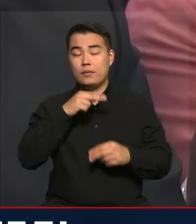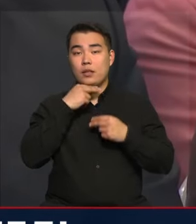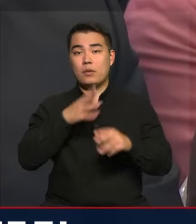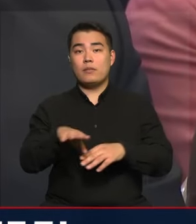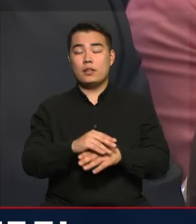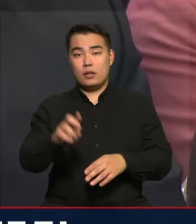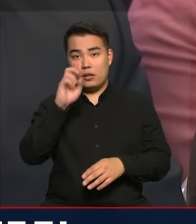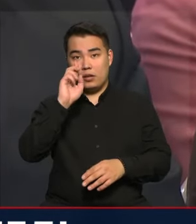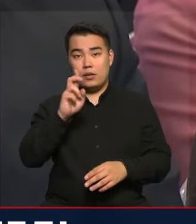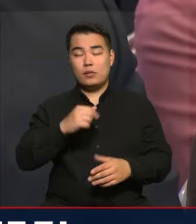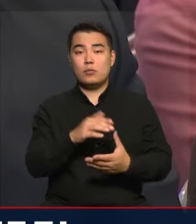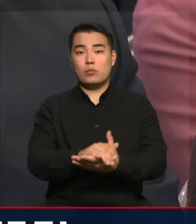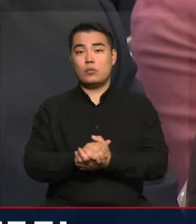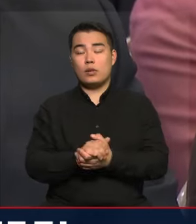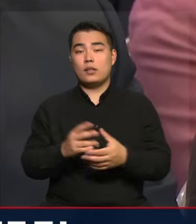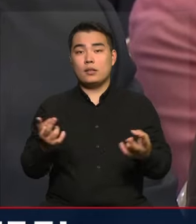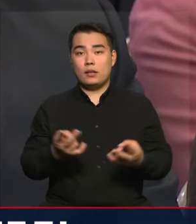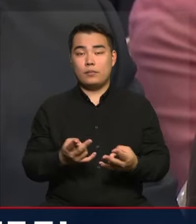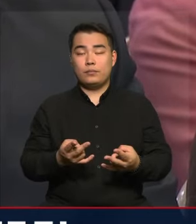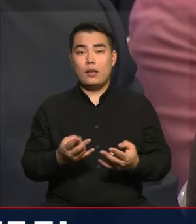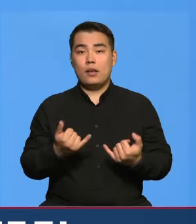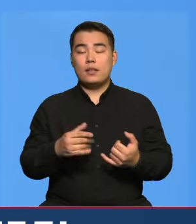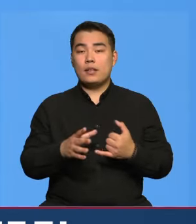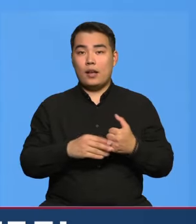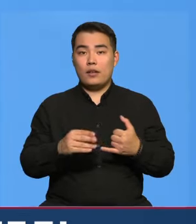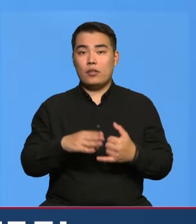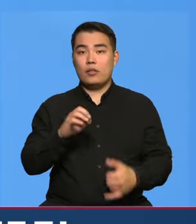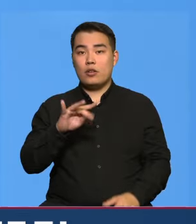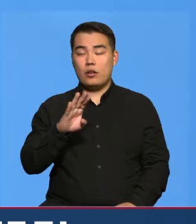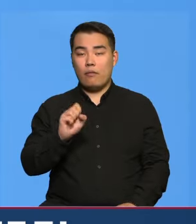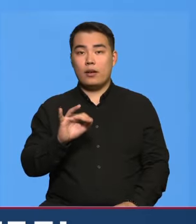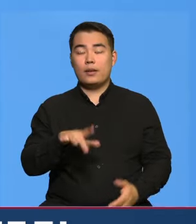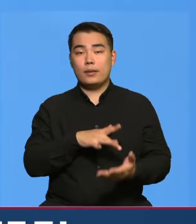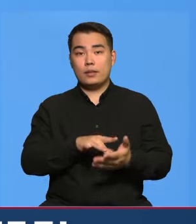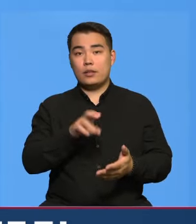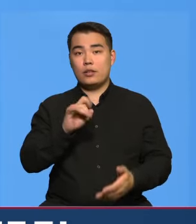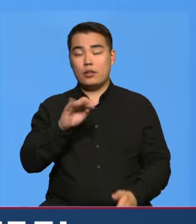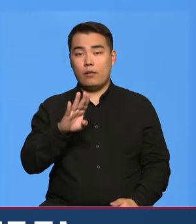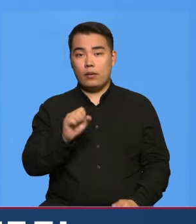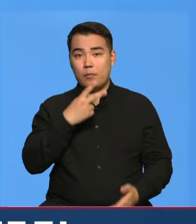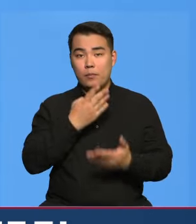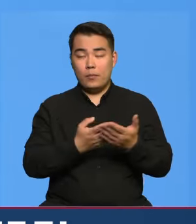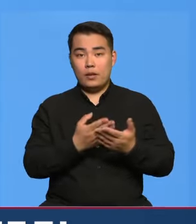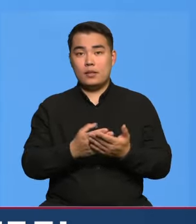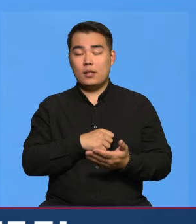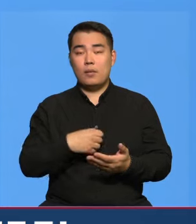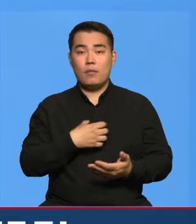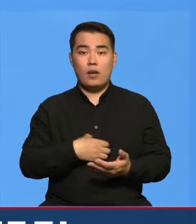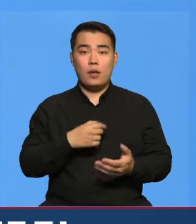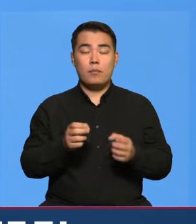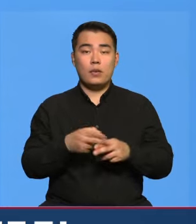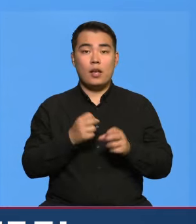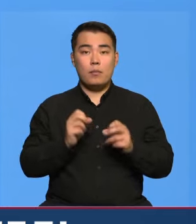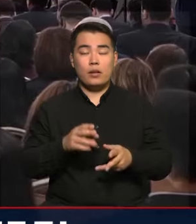барлық елмен ынтымақтаса беруге ниетті. Аймақтық державалар мен орта державалардың үні ең алдымен қауіпсіздік